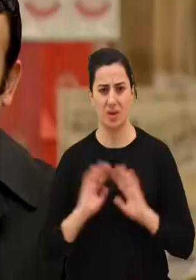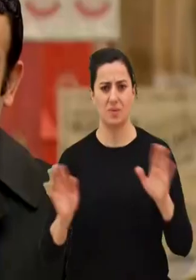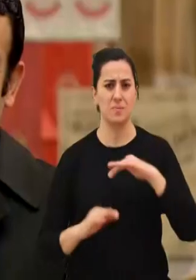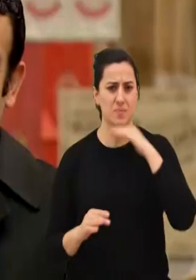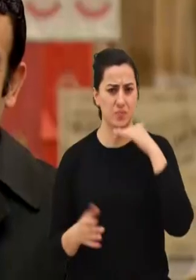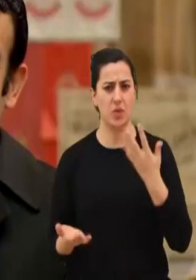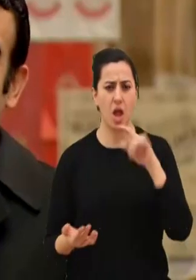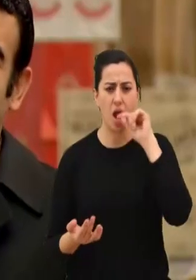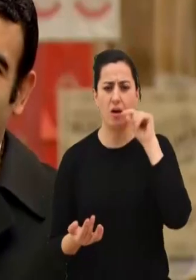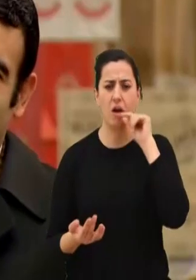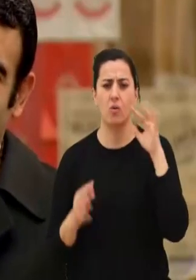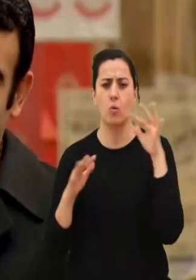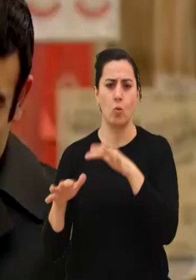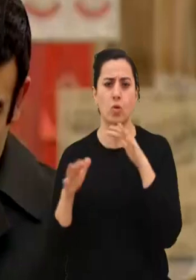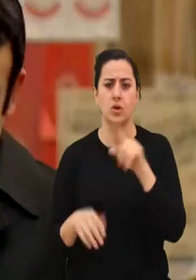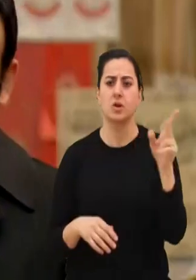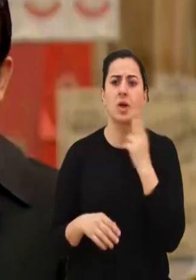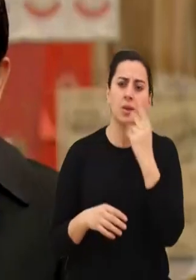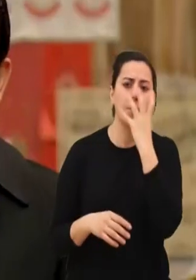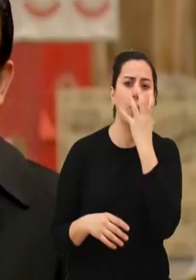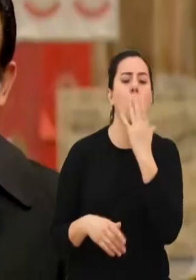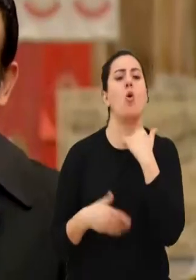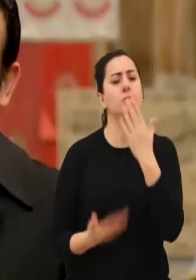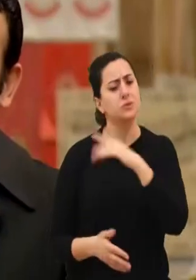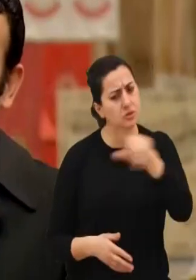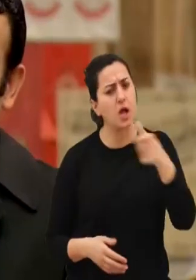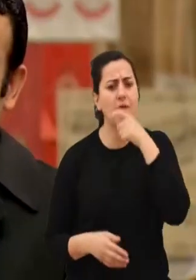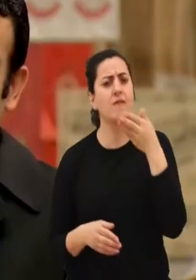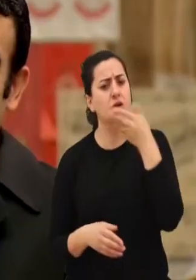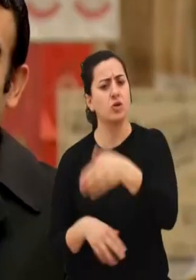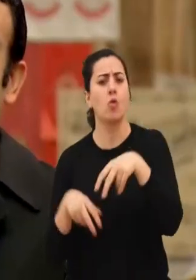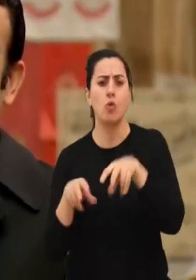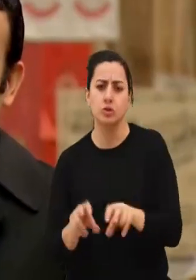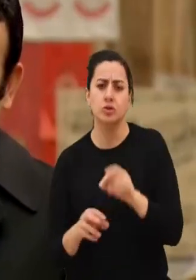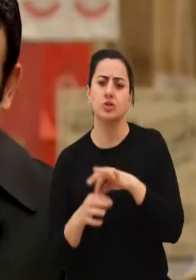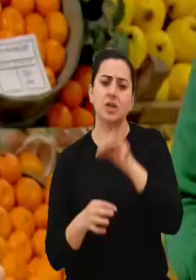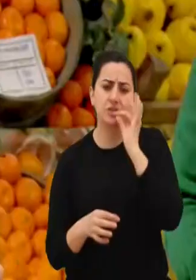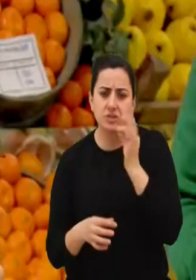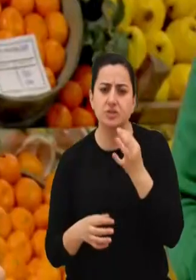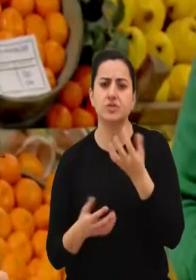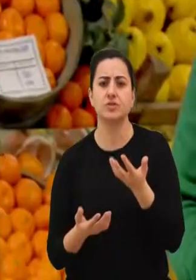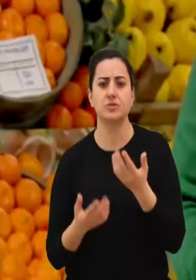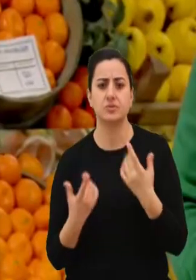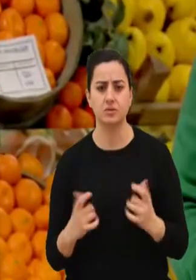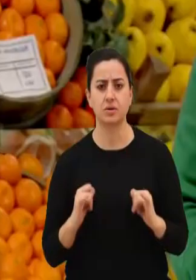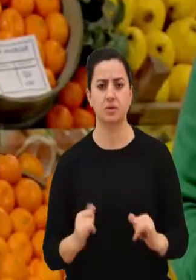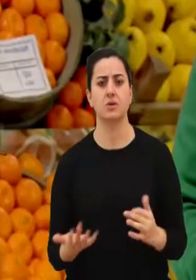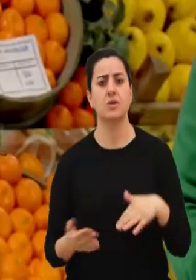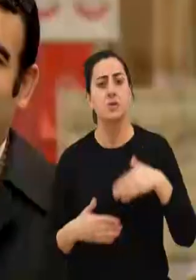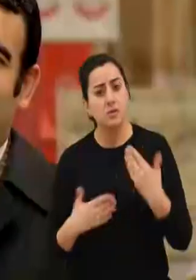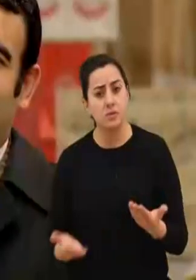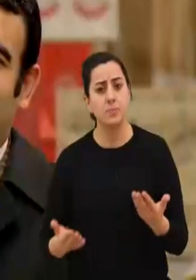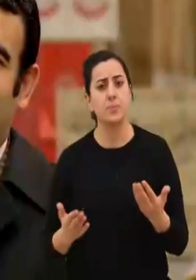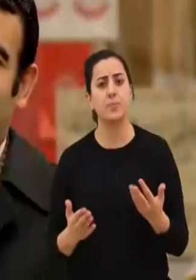artık. Erkeklerinizi beklediğiniz yeter. Siz de gideceksiniz o kahveye, çay içeceksiniz, kahve içeceksiniz.